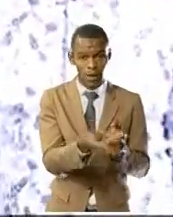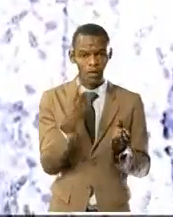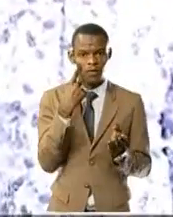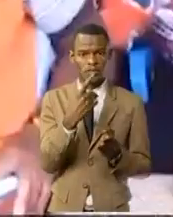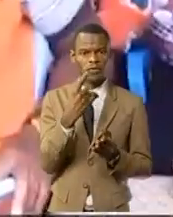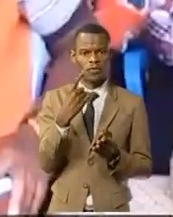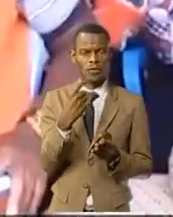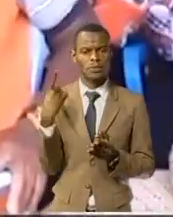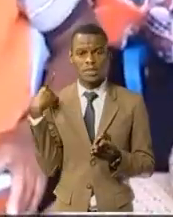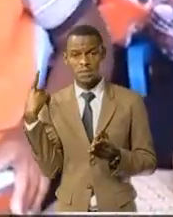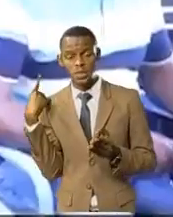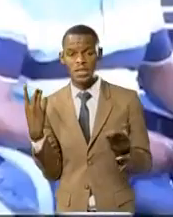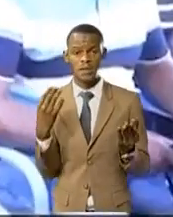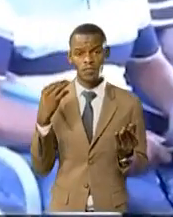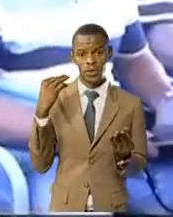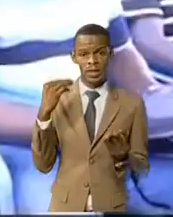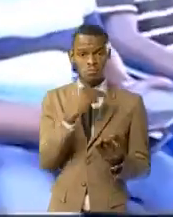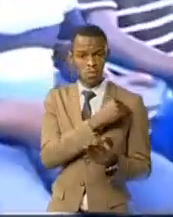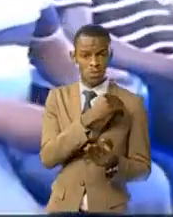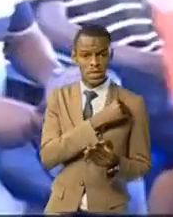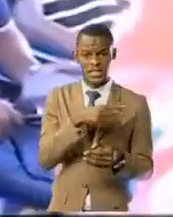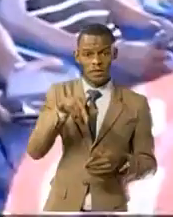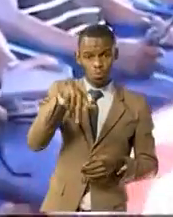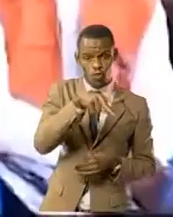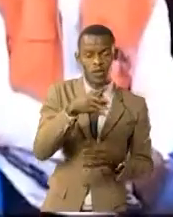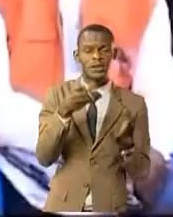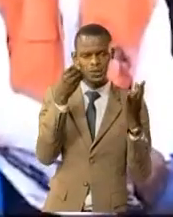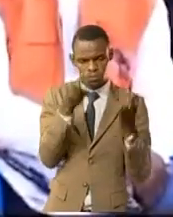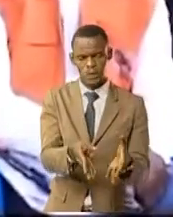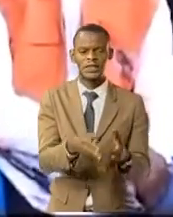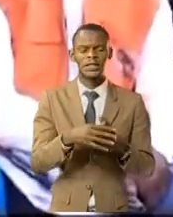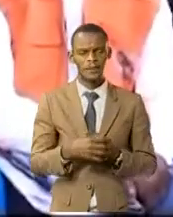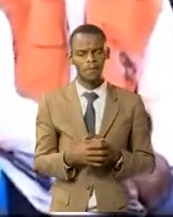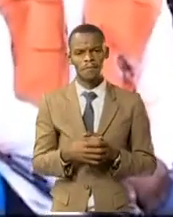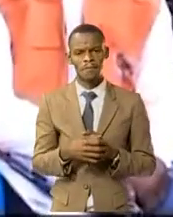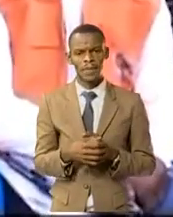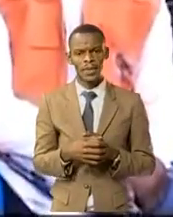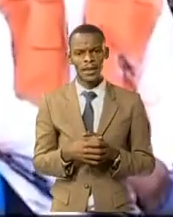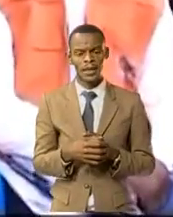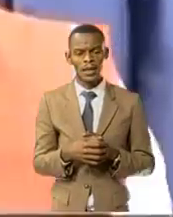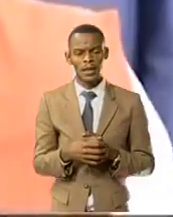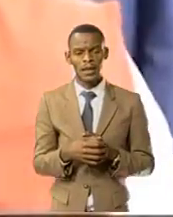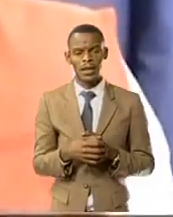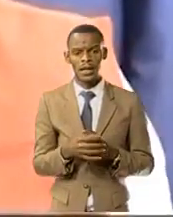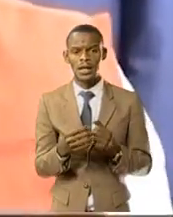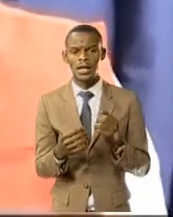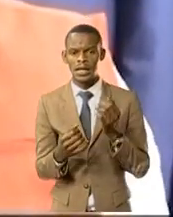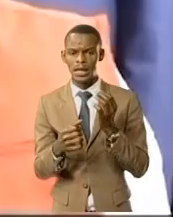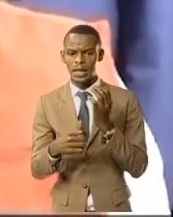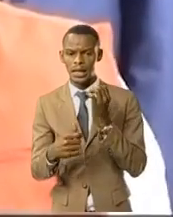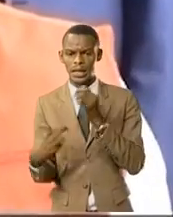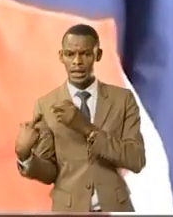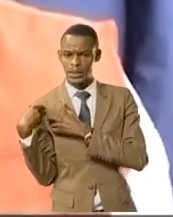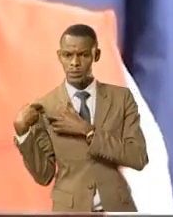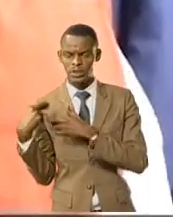provinciaux, les membres du comité provincial de sécurité ainsi que le directeur provincial de l'office de route structure pérenne de l'État, l'ingénieur Didinzouzi